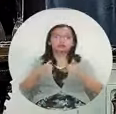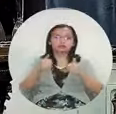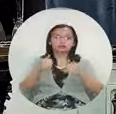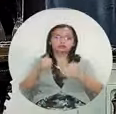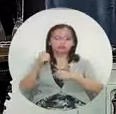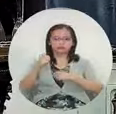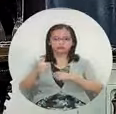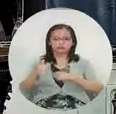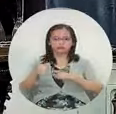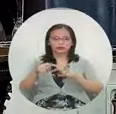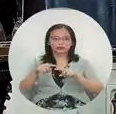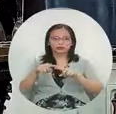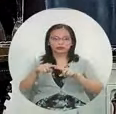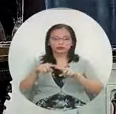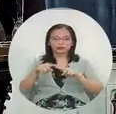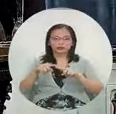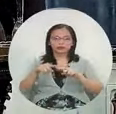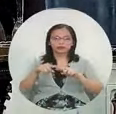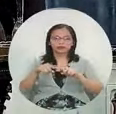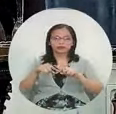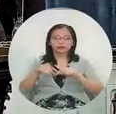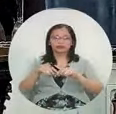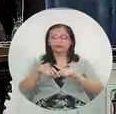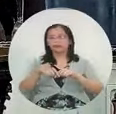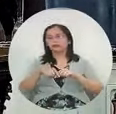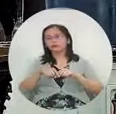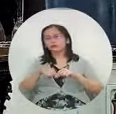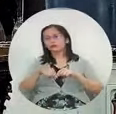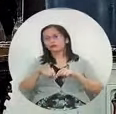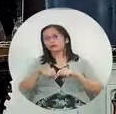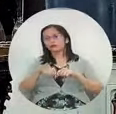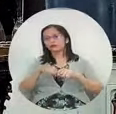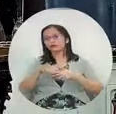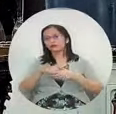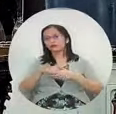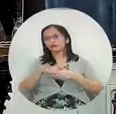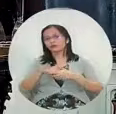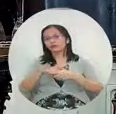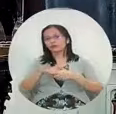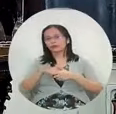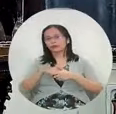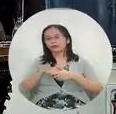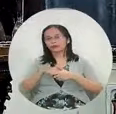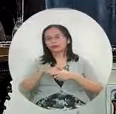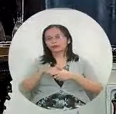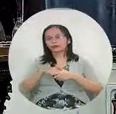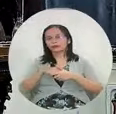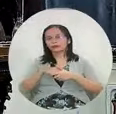Tulungan mo mong iusik ninyo na sa may sa mga baryo nga wag sa inyo lang balay.